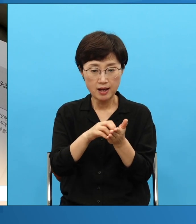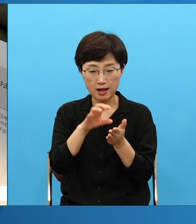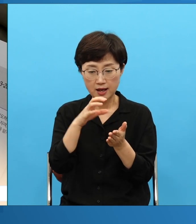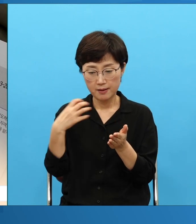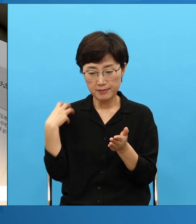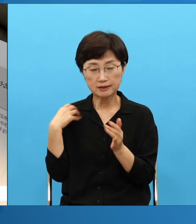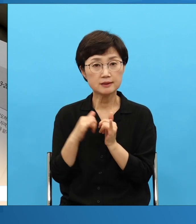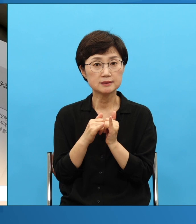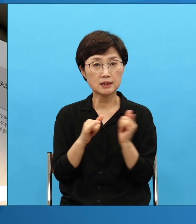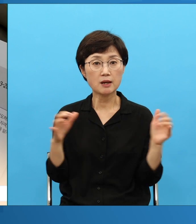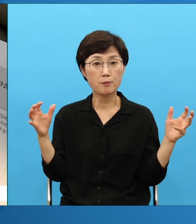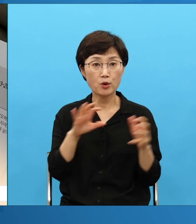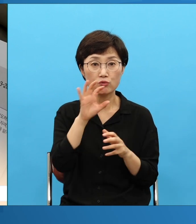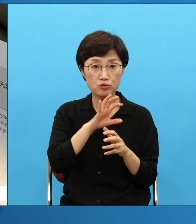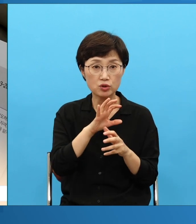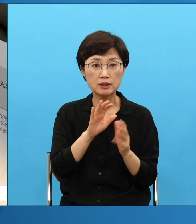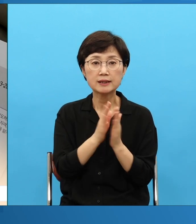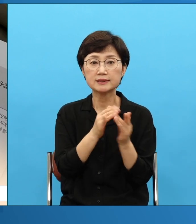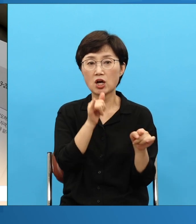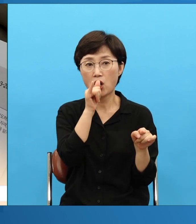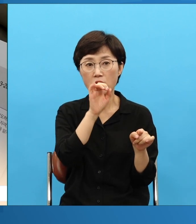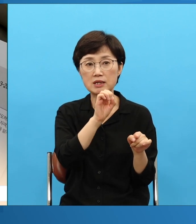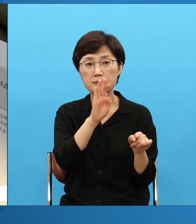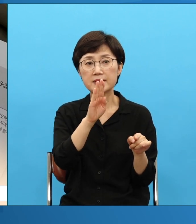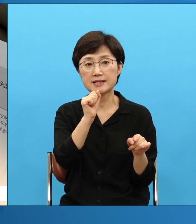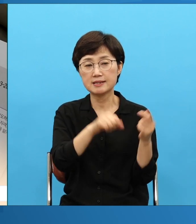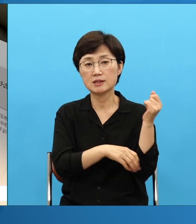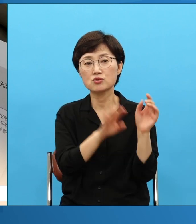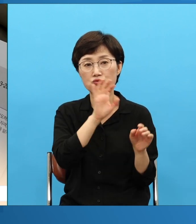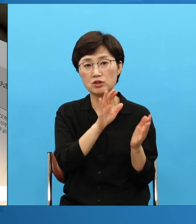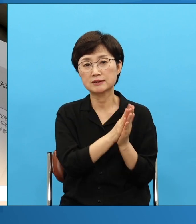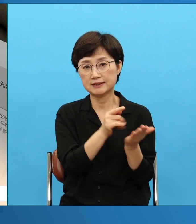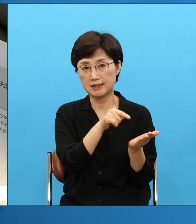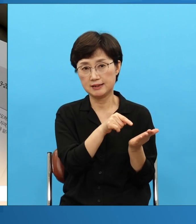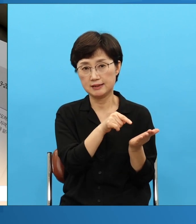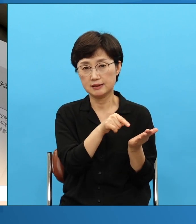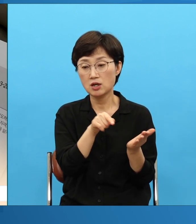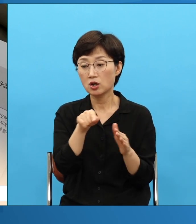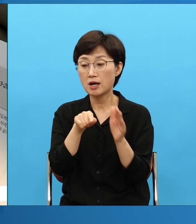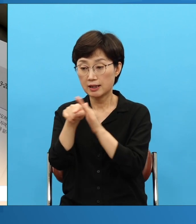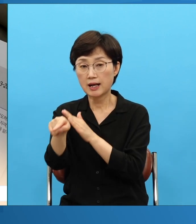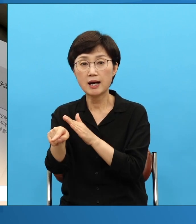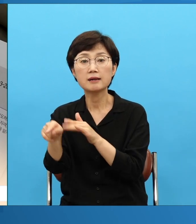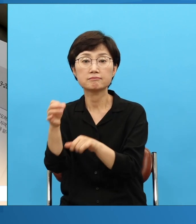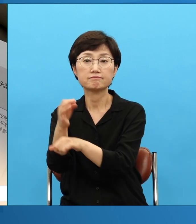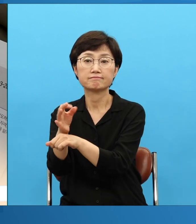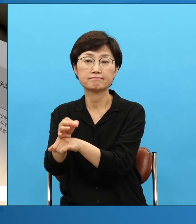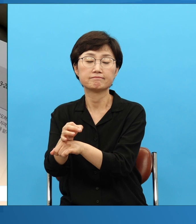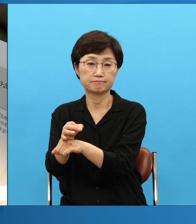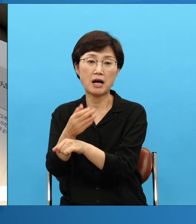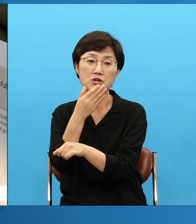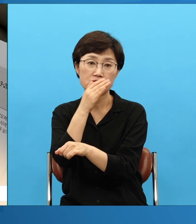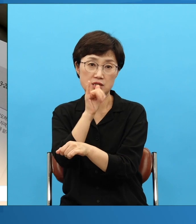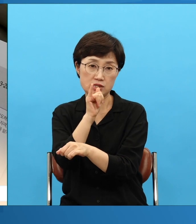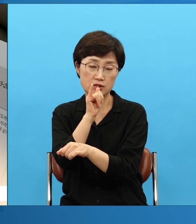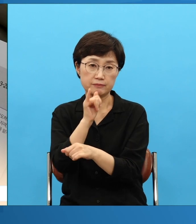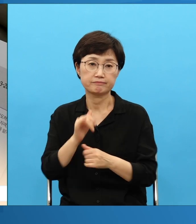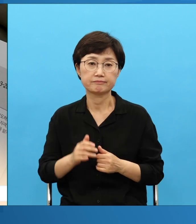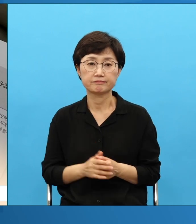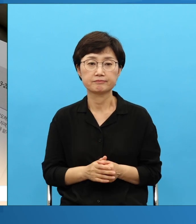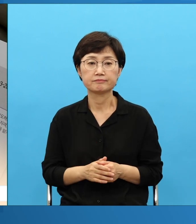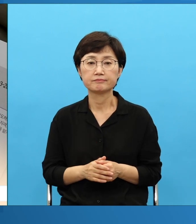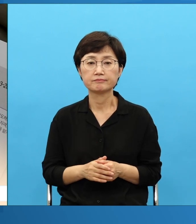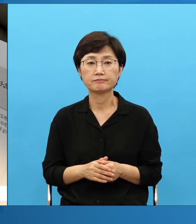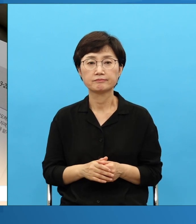EBS 기초훈련을 교재로 강의가 진행되며 교재는 덕평 RUTC 등 훈련 및 핵심 장소와